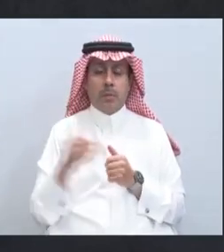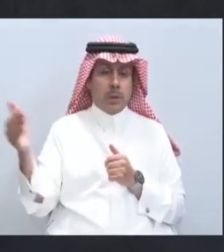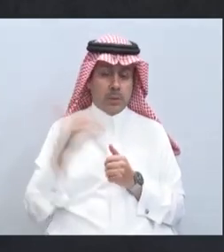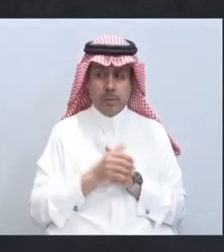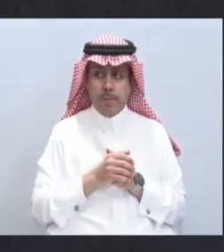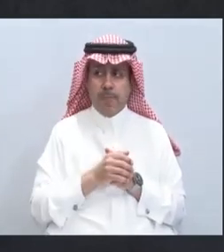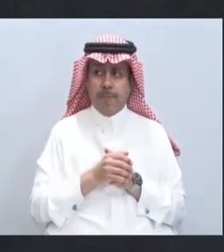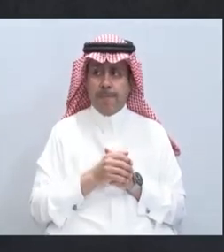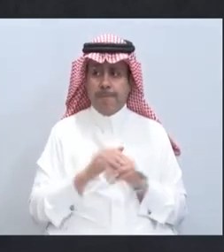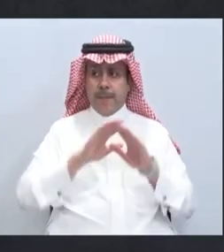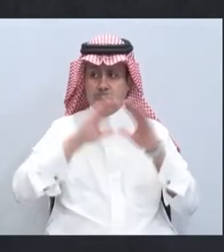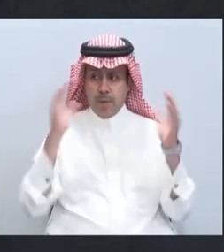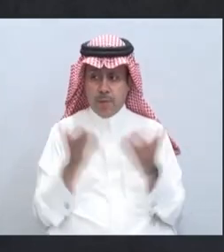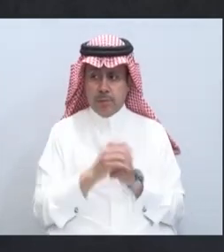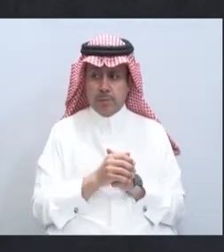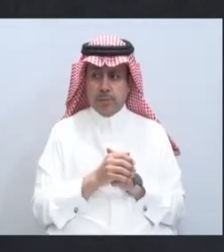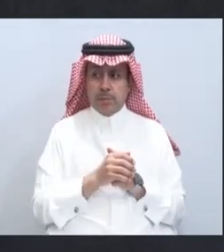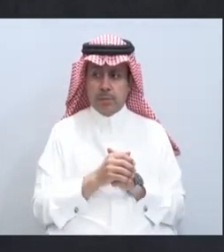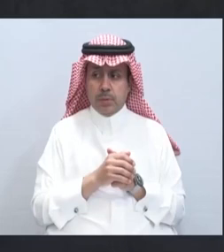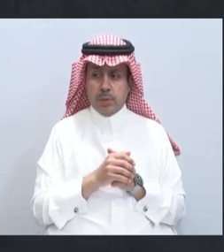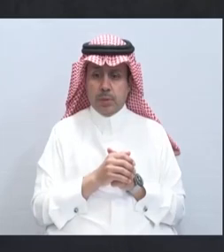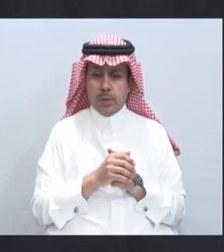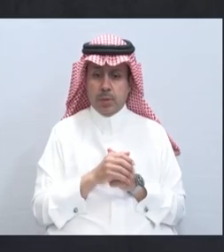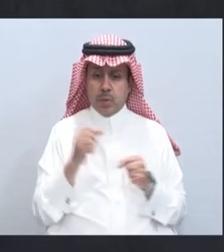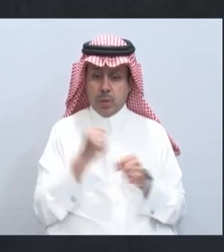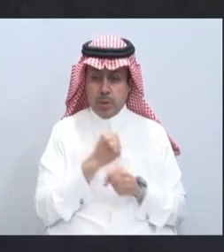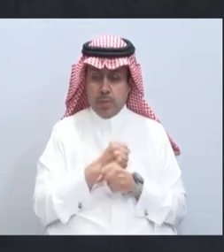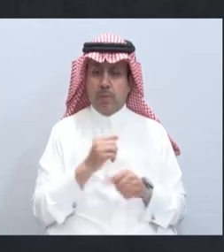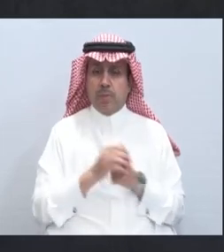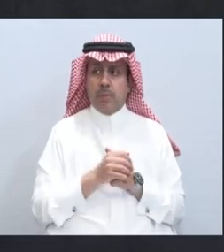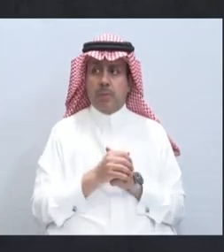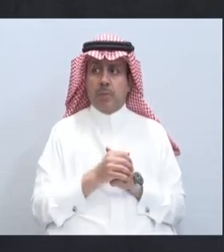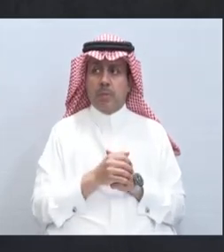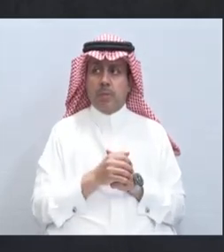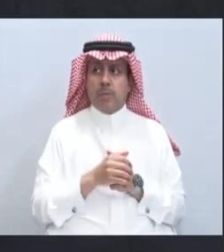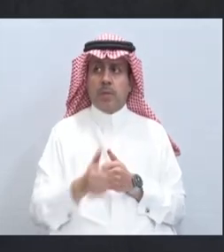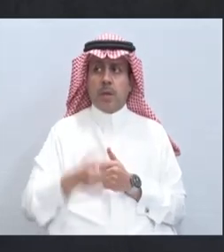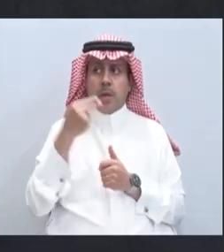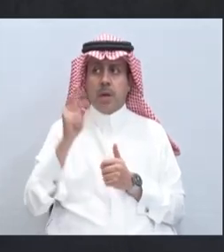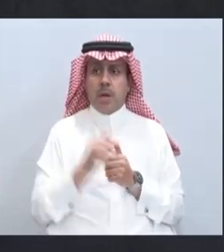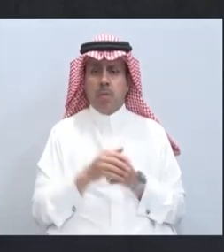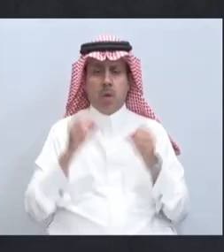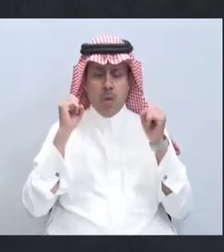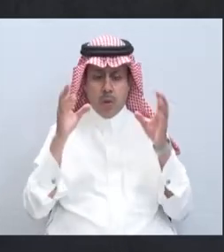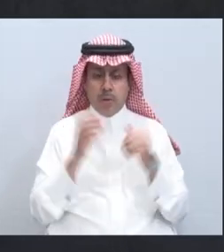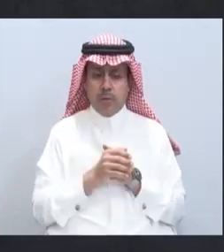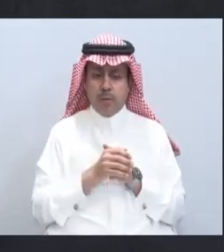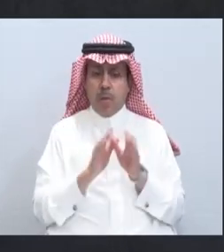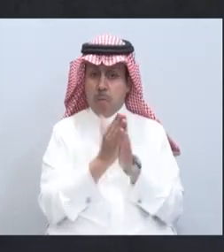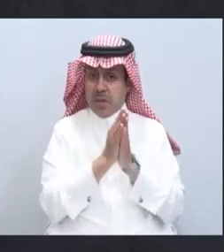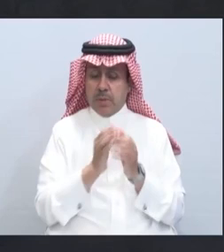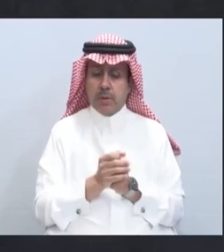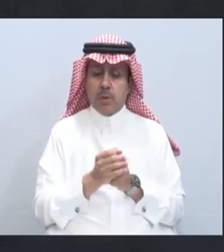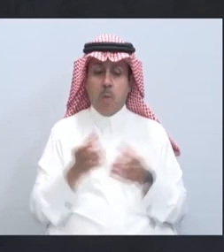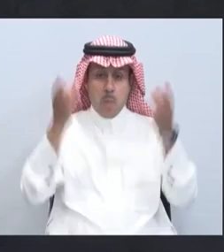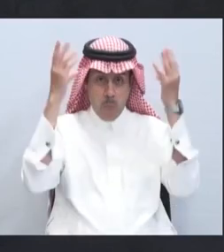جميعها مثلا يعني تستخدم خصوص خصوصا مثل الاعاره فهي تستخدم مثلا بكثره في المكتبات ومراكز